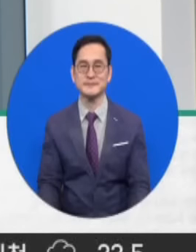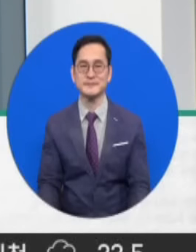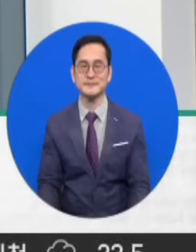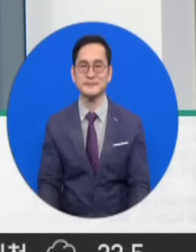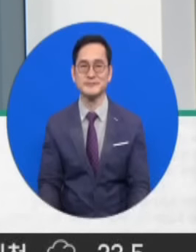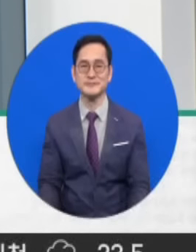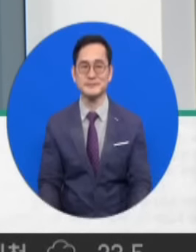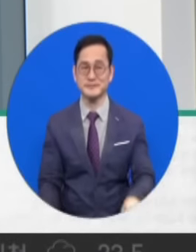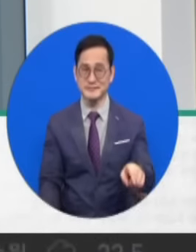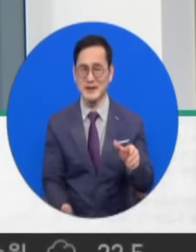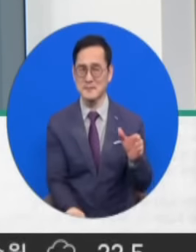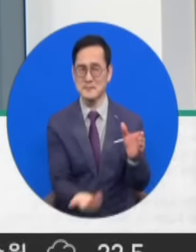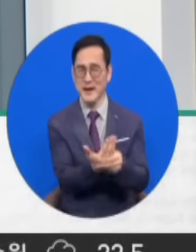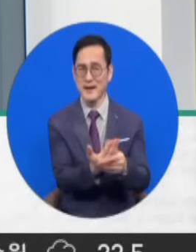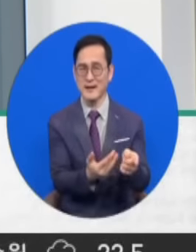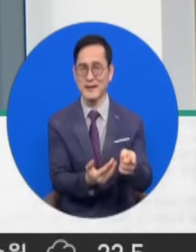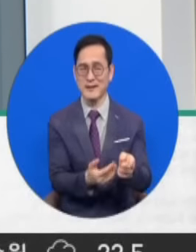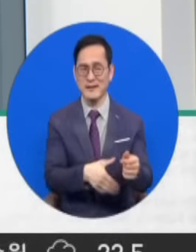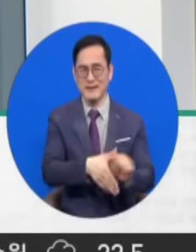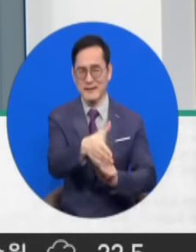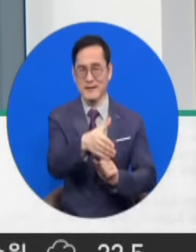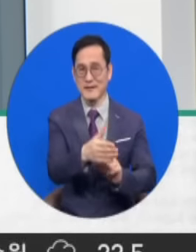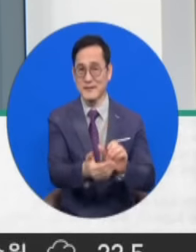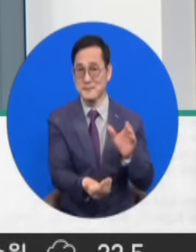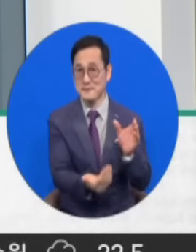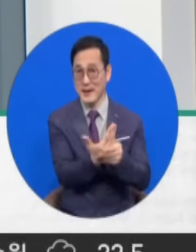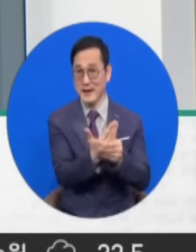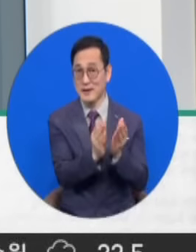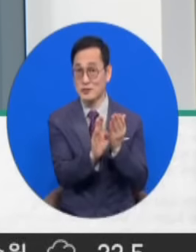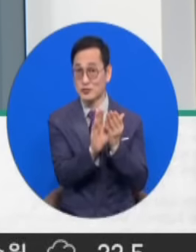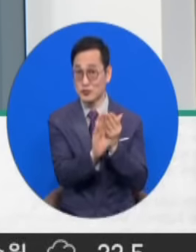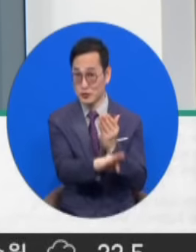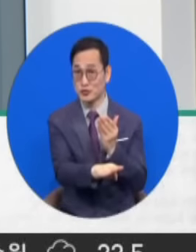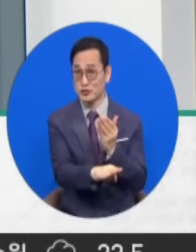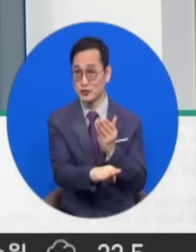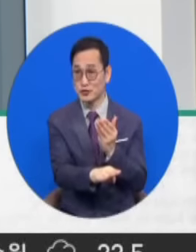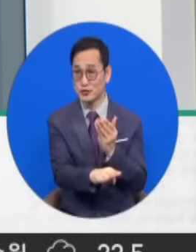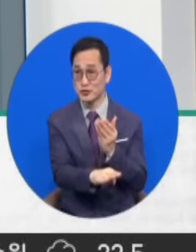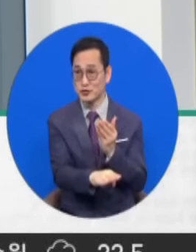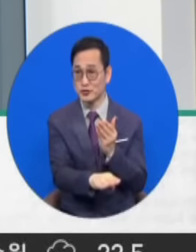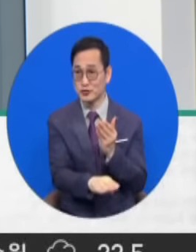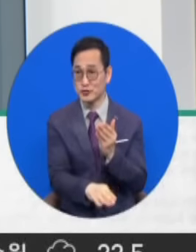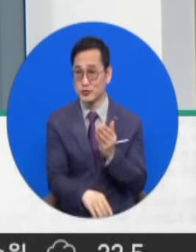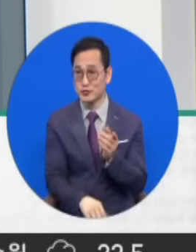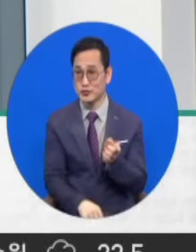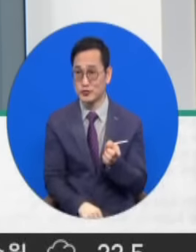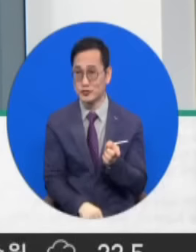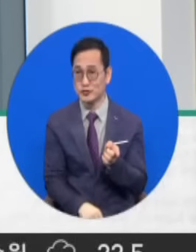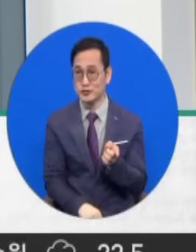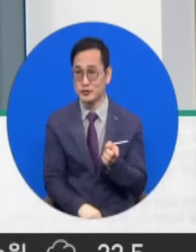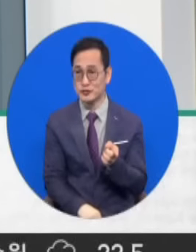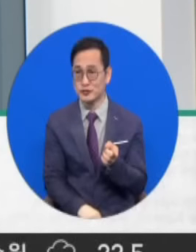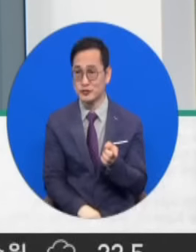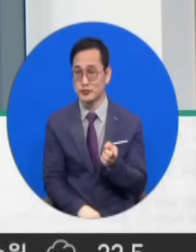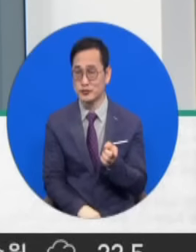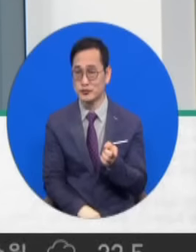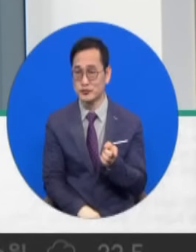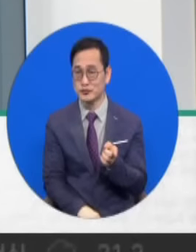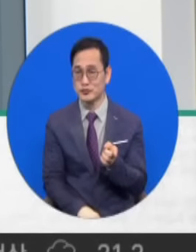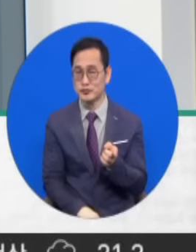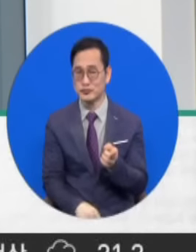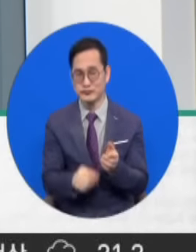이후에 사실 그런 그 예. 행위 이후에 들어선 지도부가 정당성이나 힘을 확보하기가 상당히